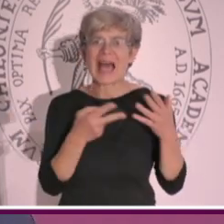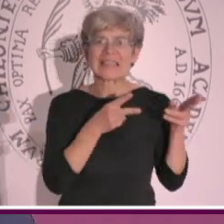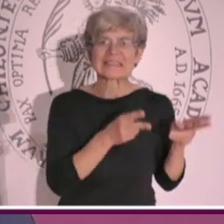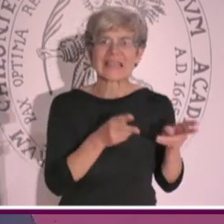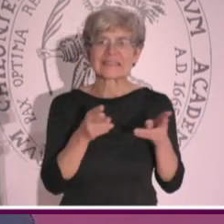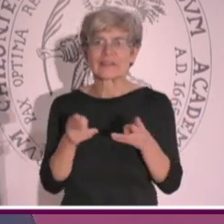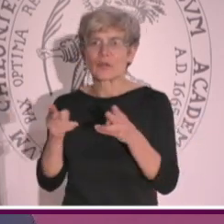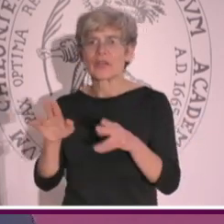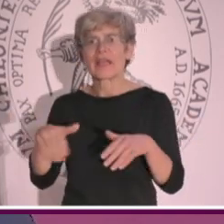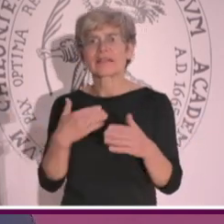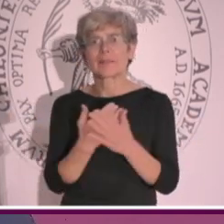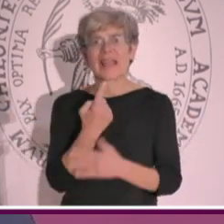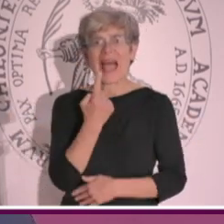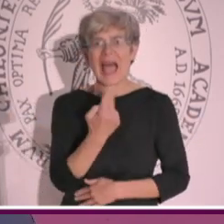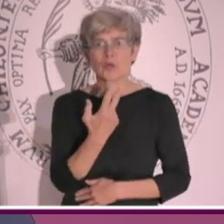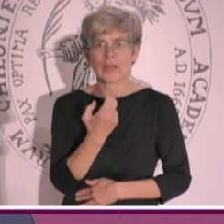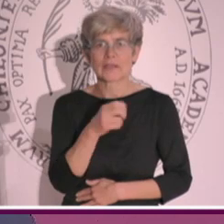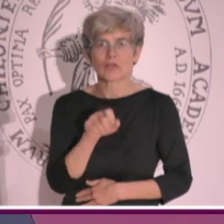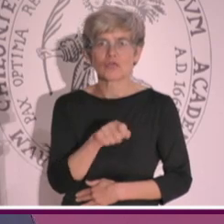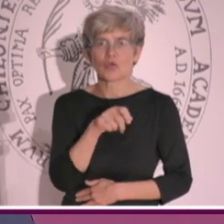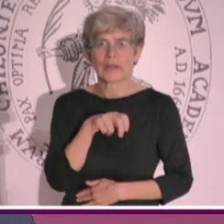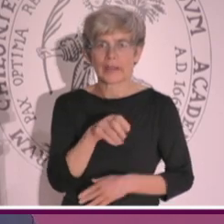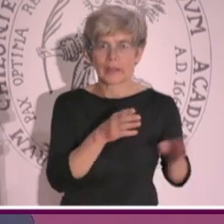haben 31 Studiengänge. Das sind